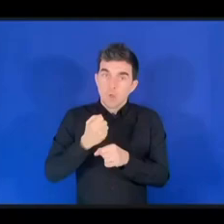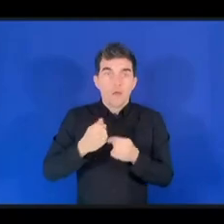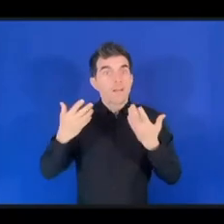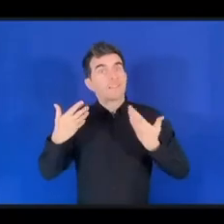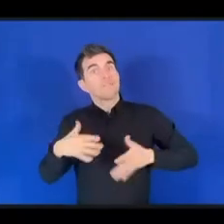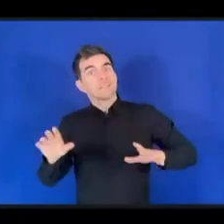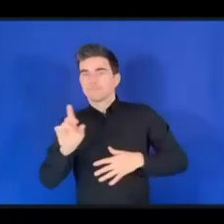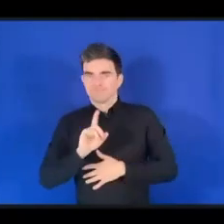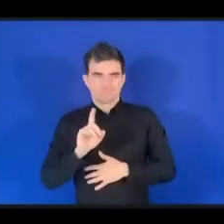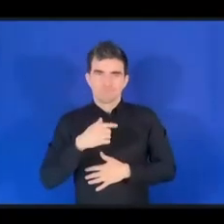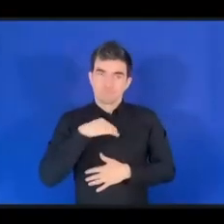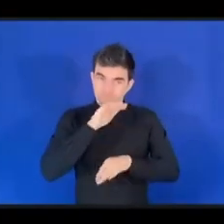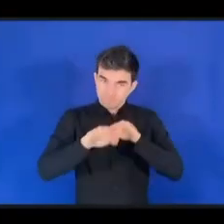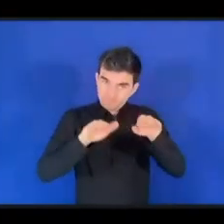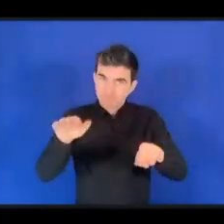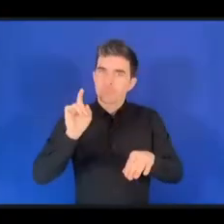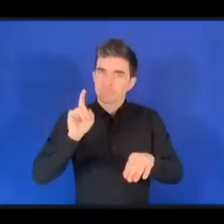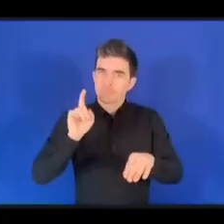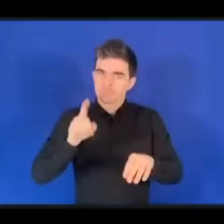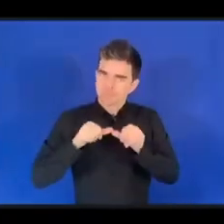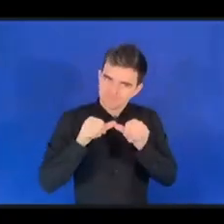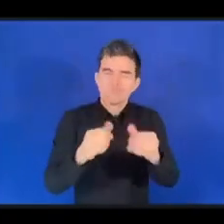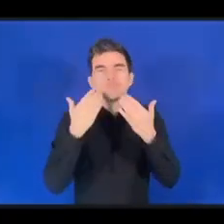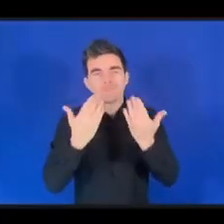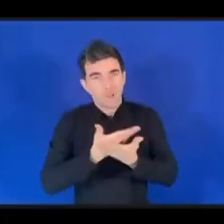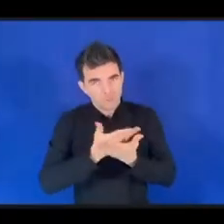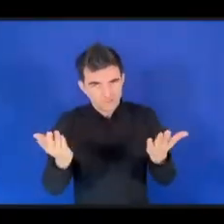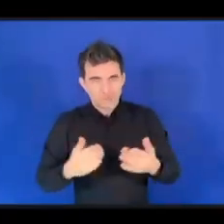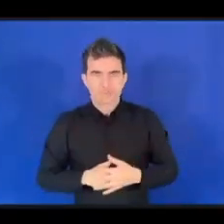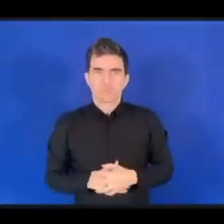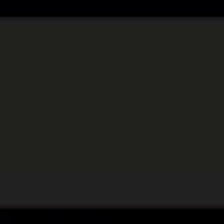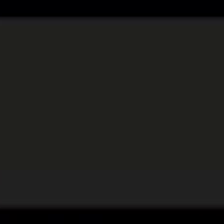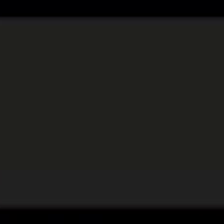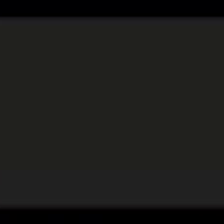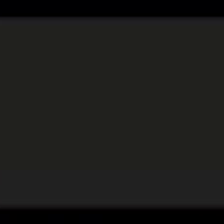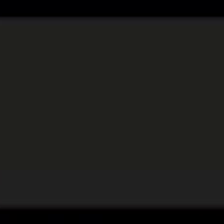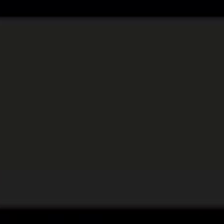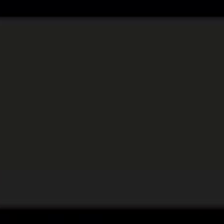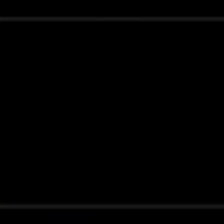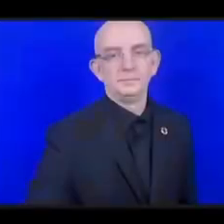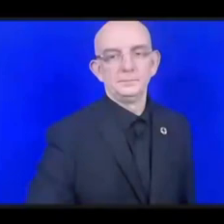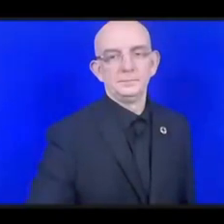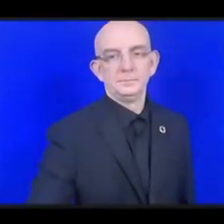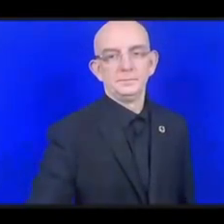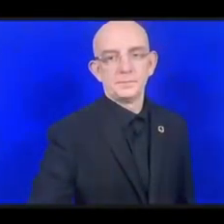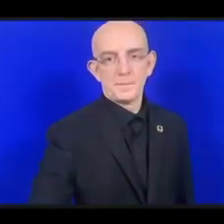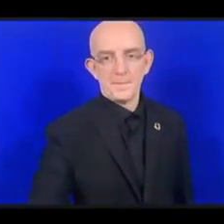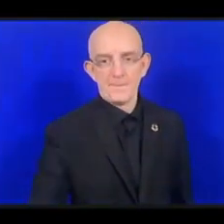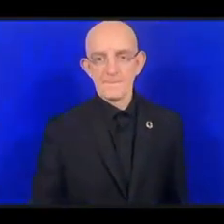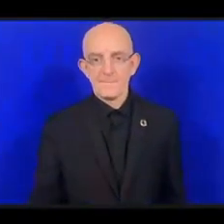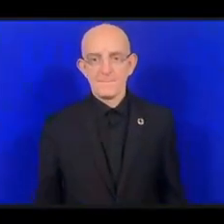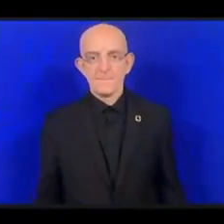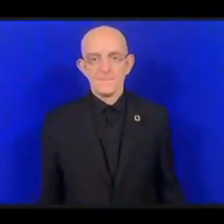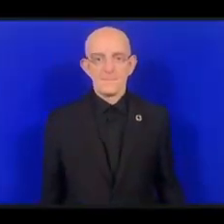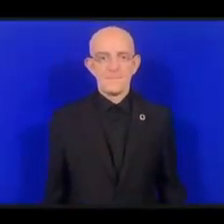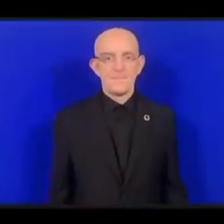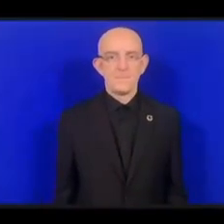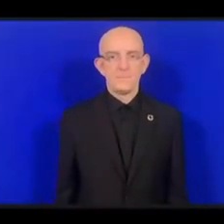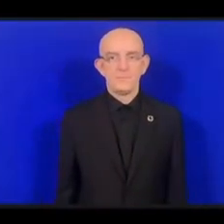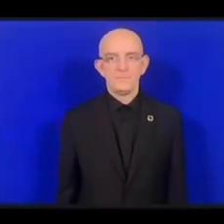certainement pas accompli et nous devons continuer de nous y atteler merci beaucoup madame cadenam